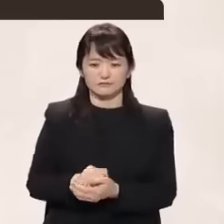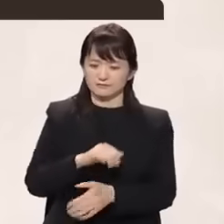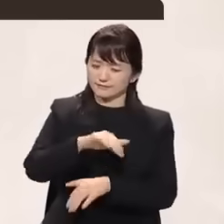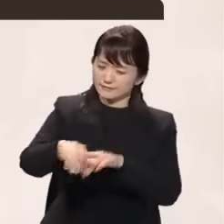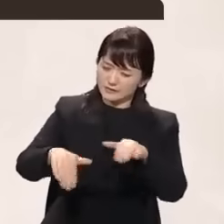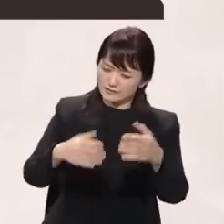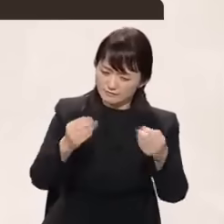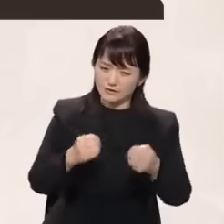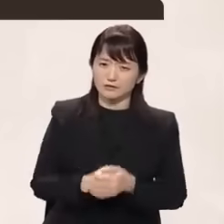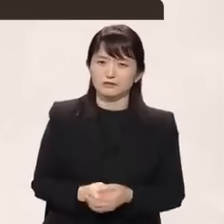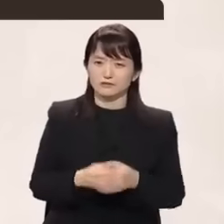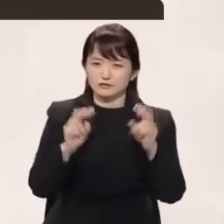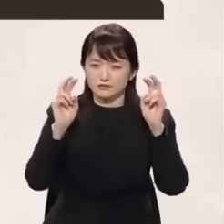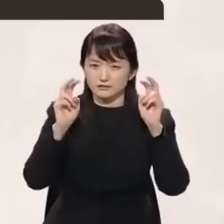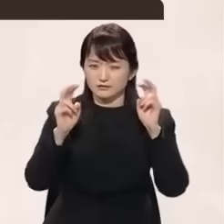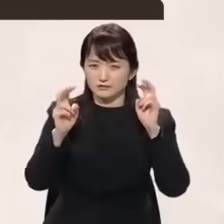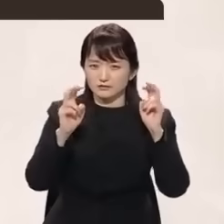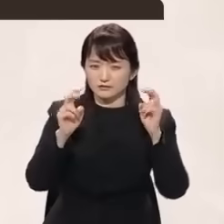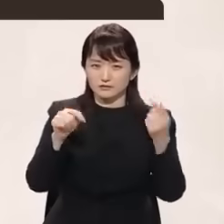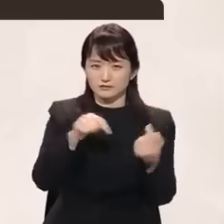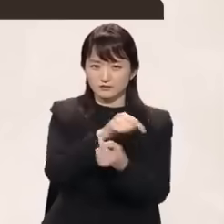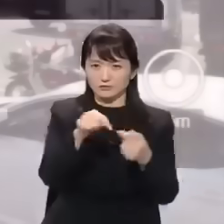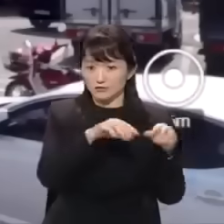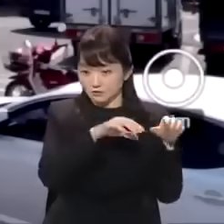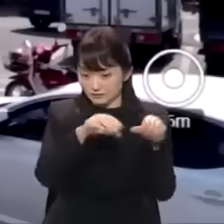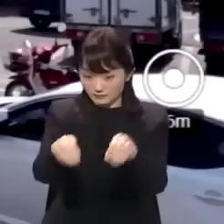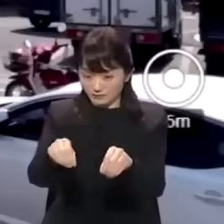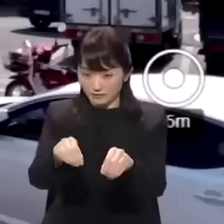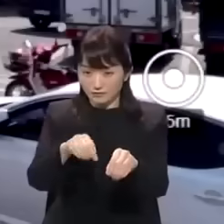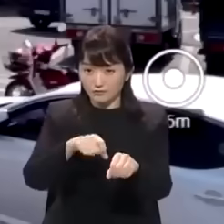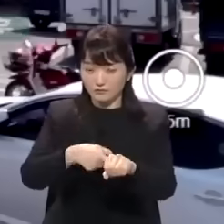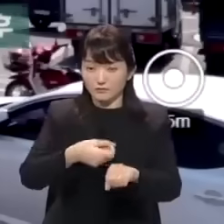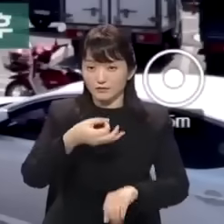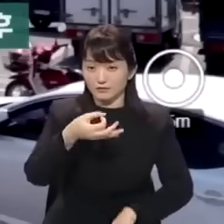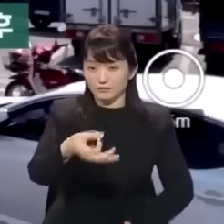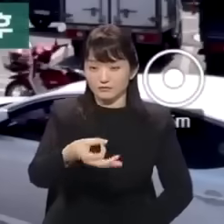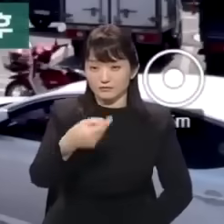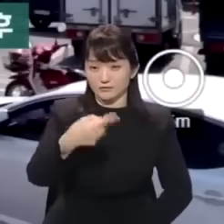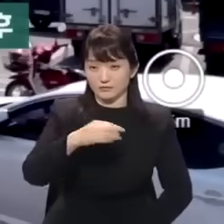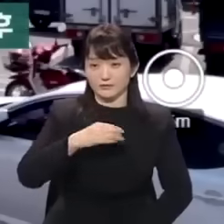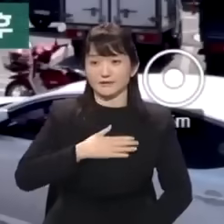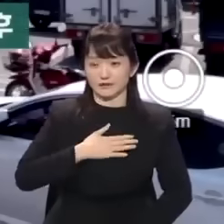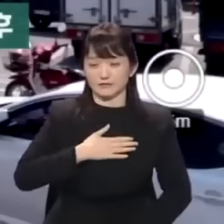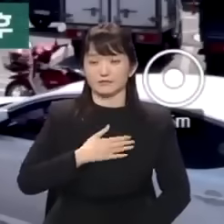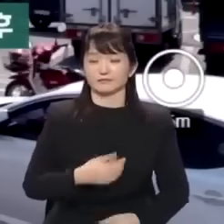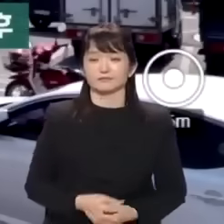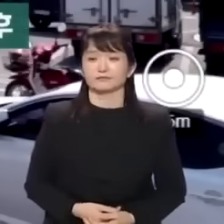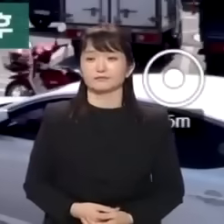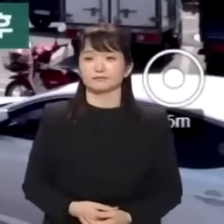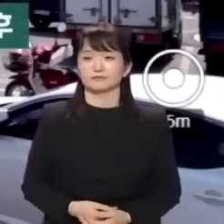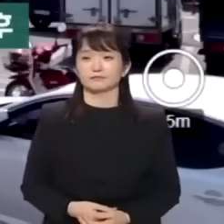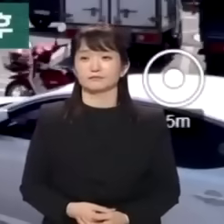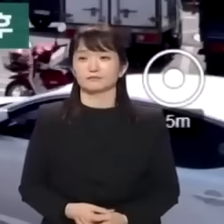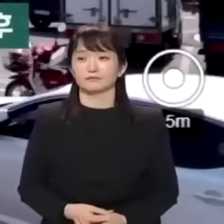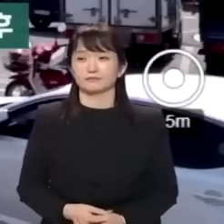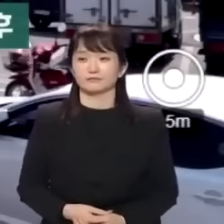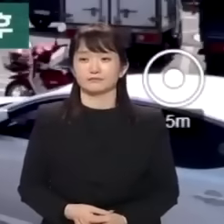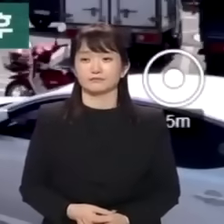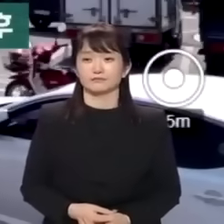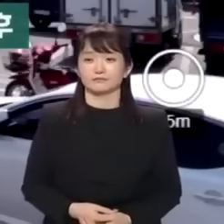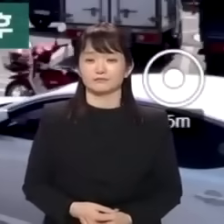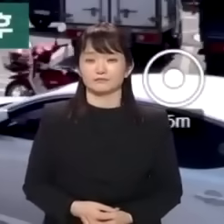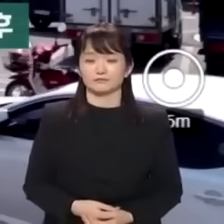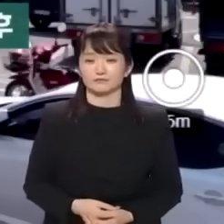어 영업 정지를 먹고 내가 천만 원 물든 그 내가 책임을진다 이런 식으로 얘기 해 가지고 결국 이제이 솔루션을 거부를